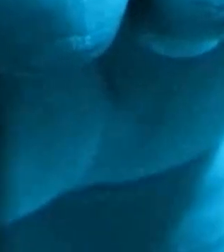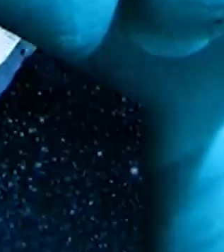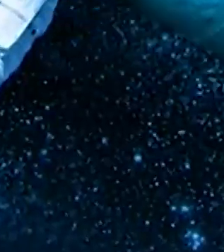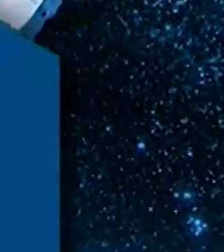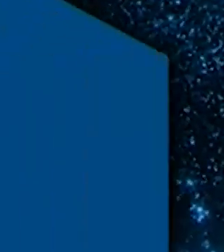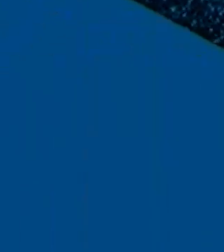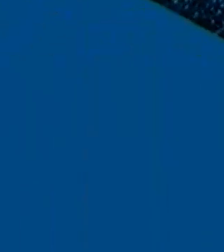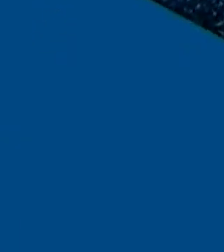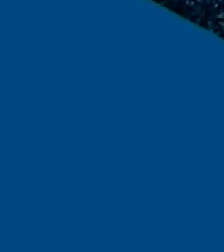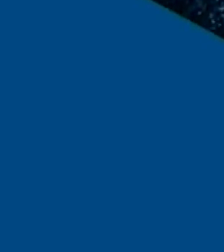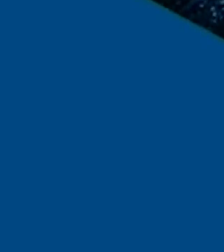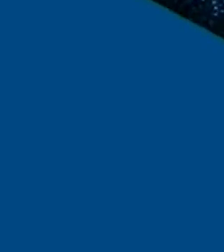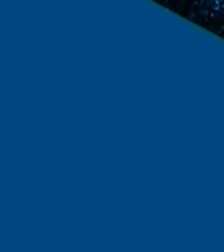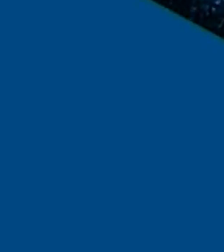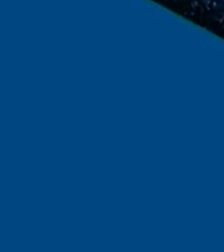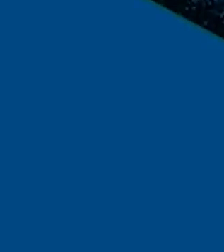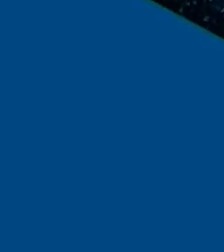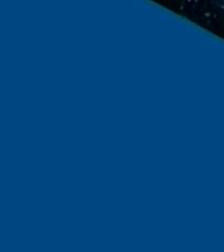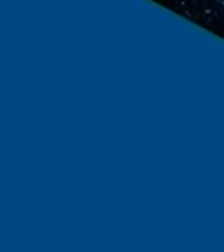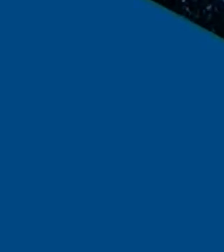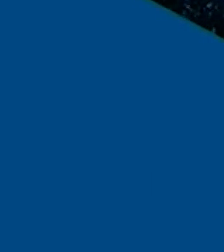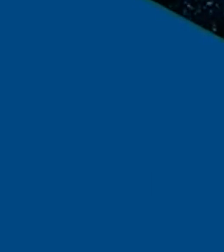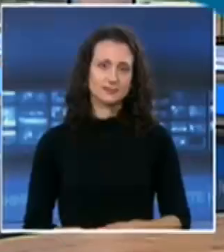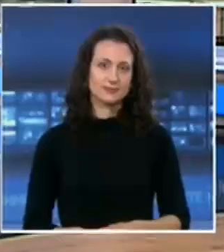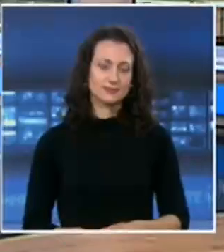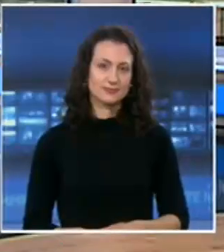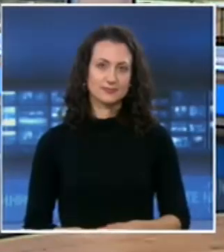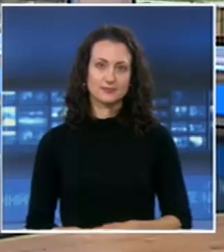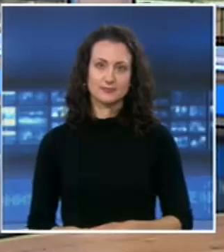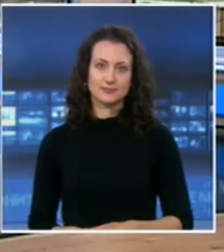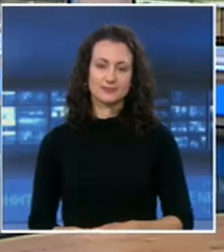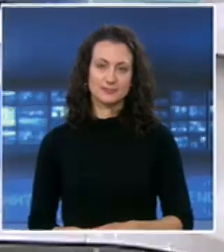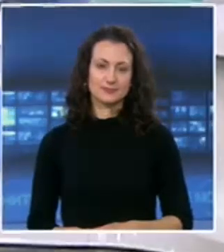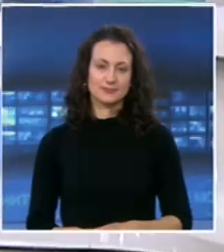Започват новините на Нова. Довери се на опита.